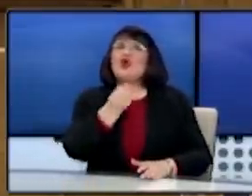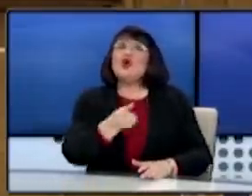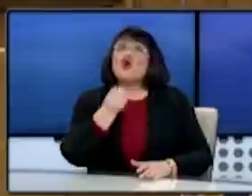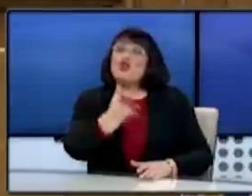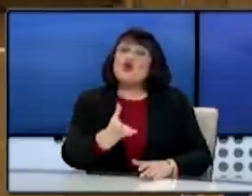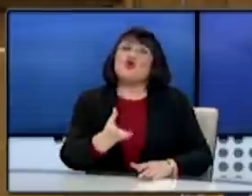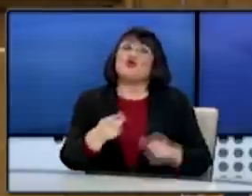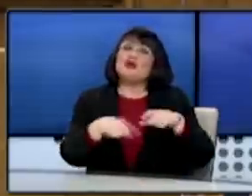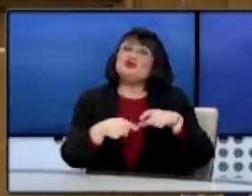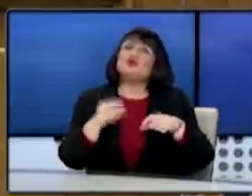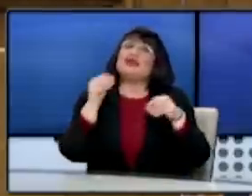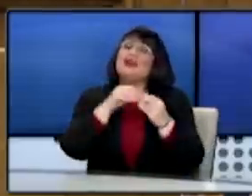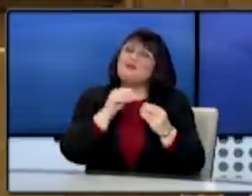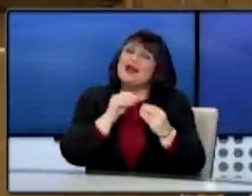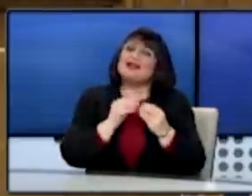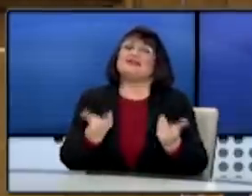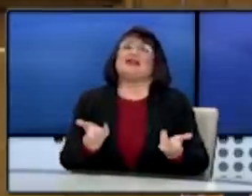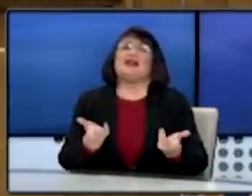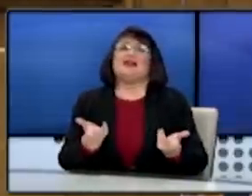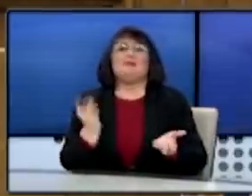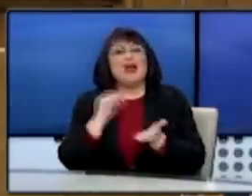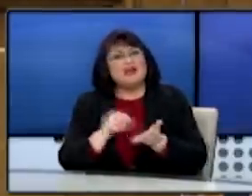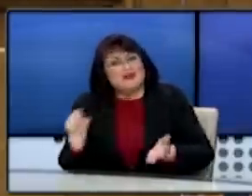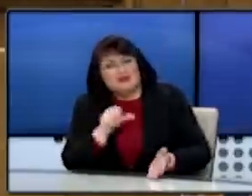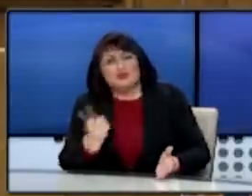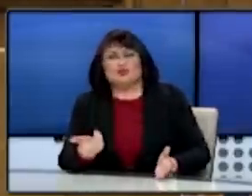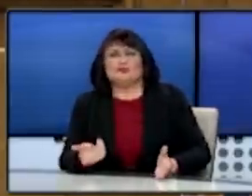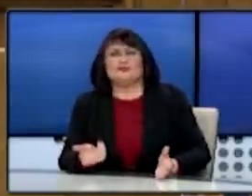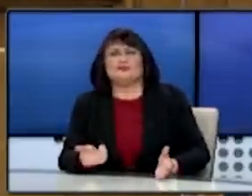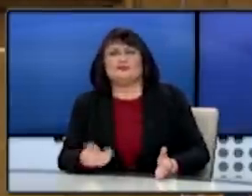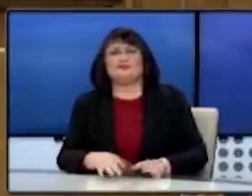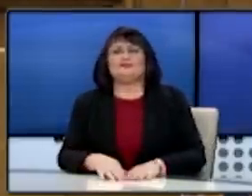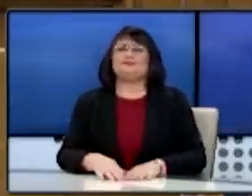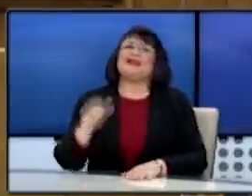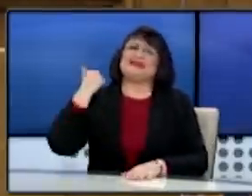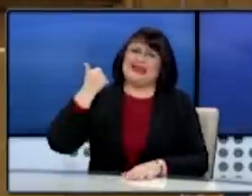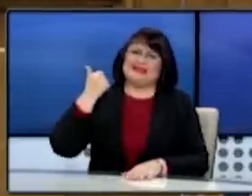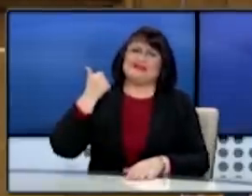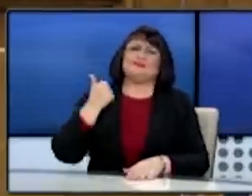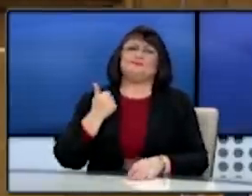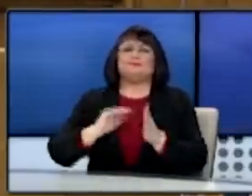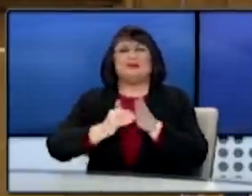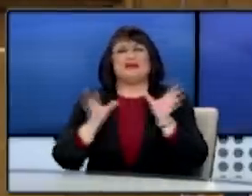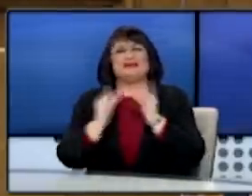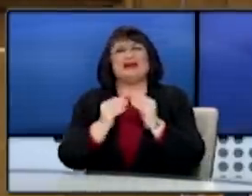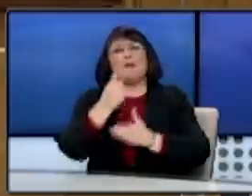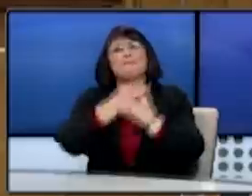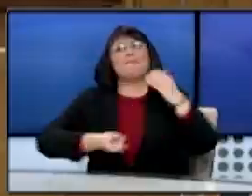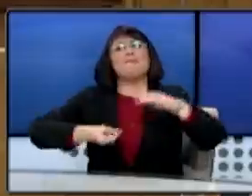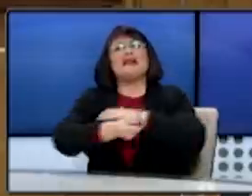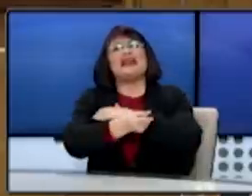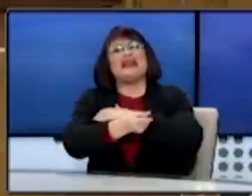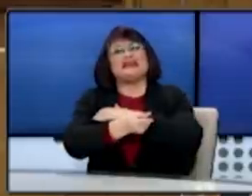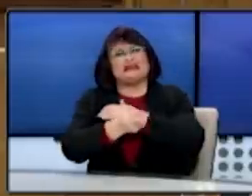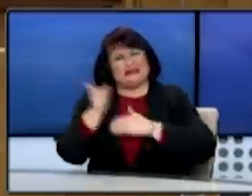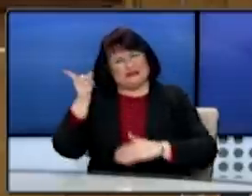και 14ης σύνταξης, μισθού και τόσα άλλα. Χτες ήμουν στην υπηρεσία μετανάστευσης στην Πέτρου